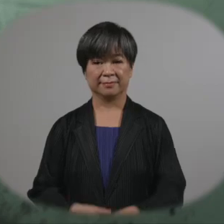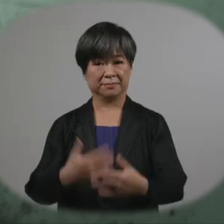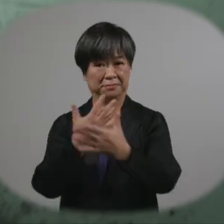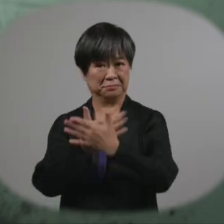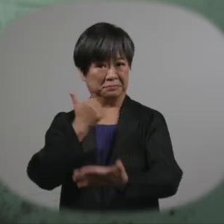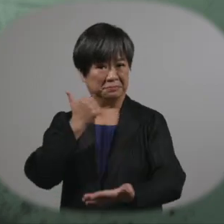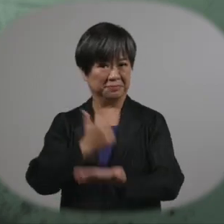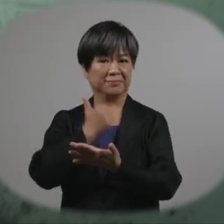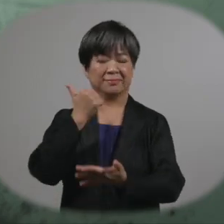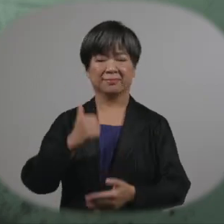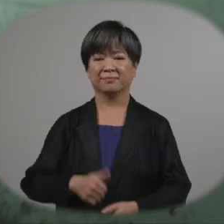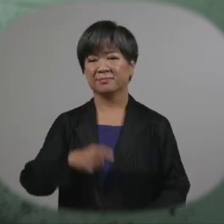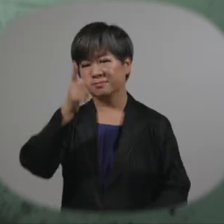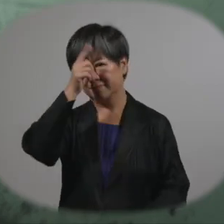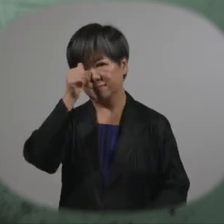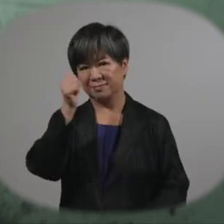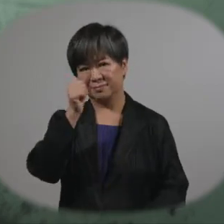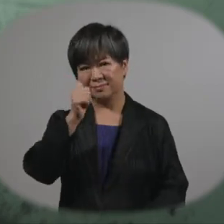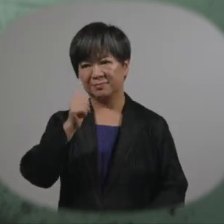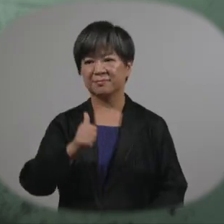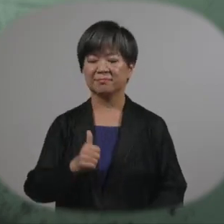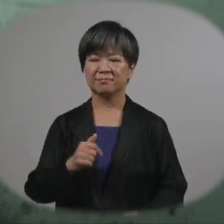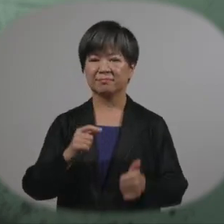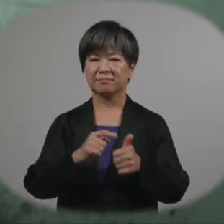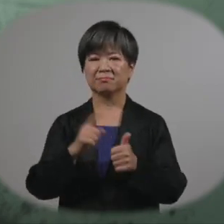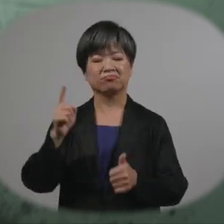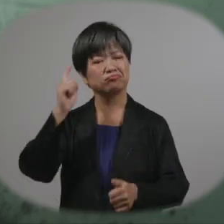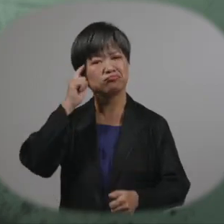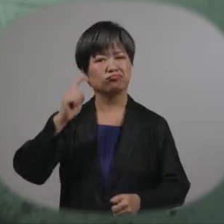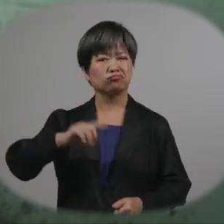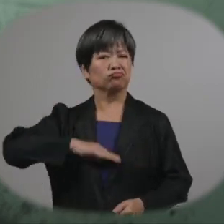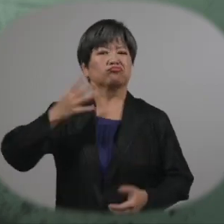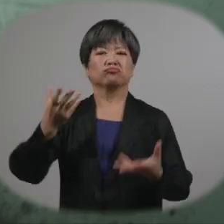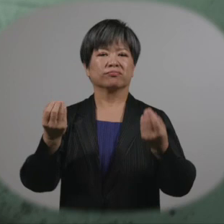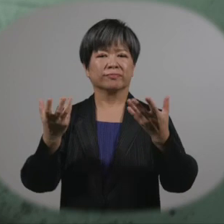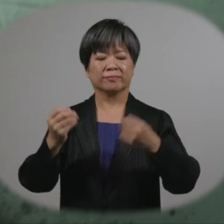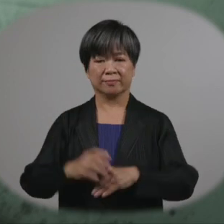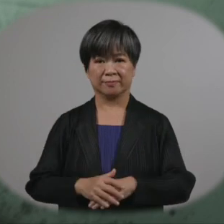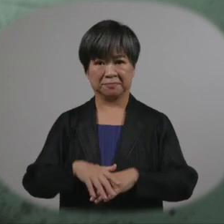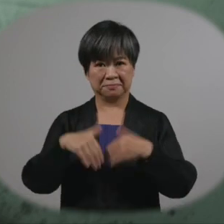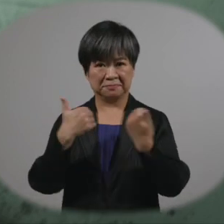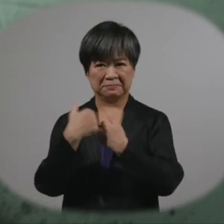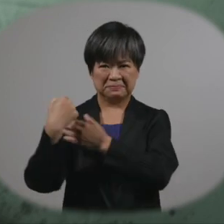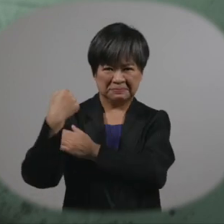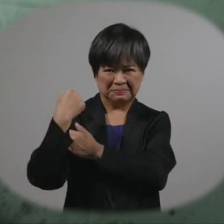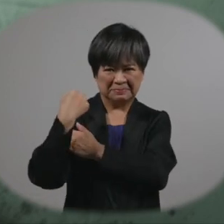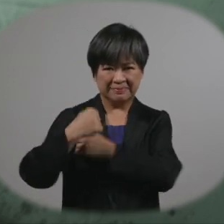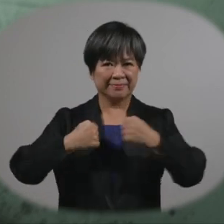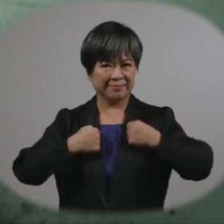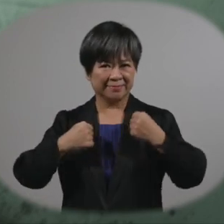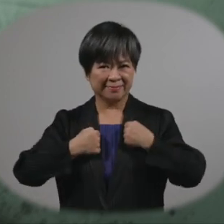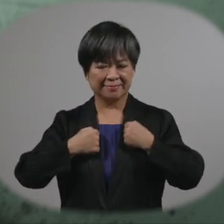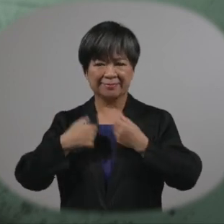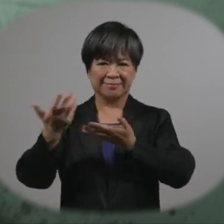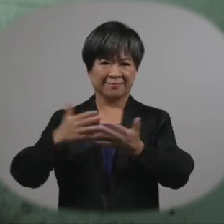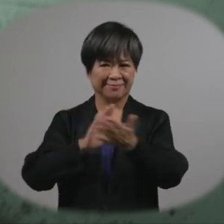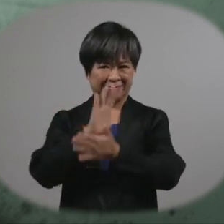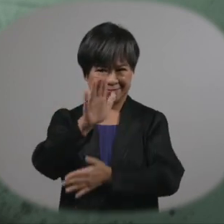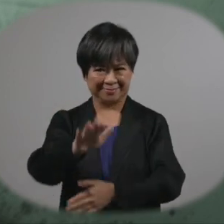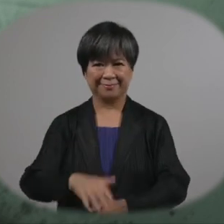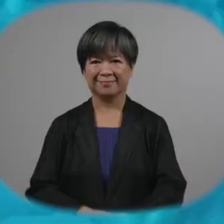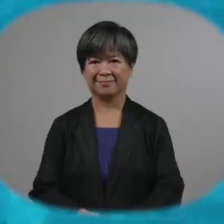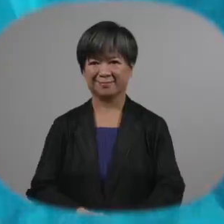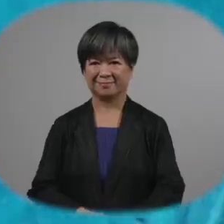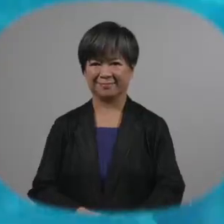在取得了优异的成绩后，黄清玄并没有因此而自满，反而更加加紧练习，迎接未来的挑战。